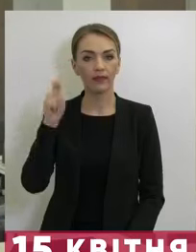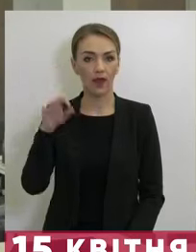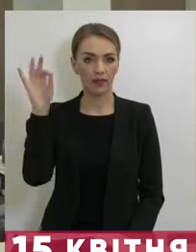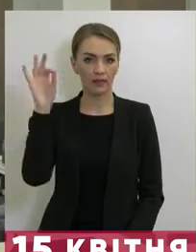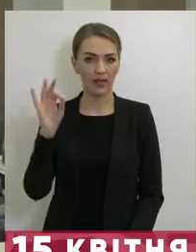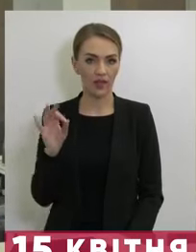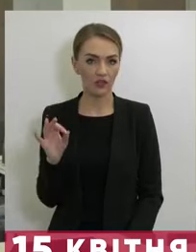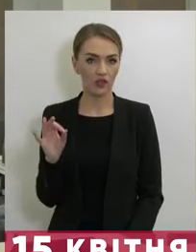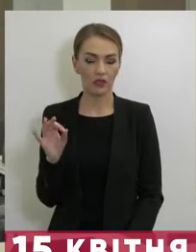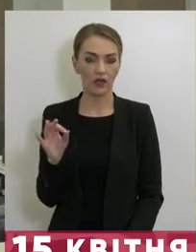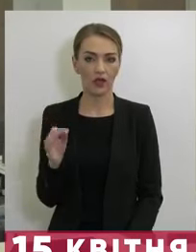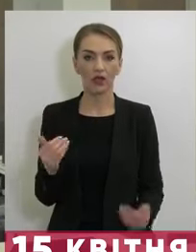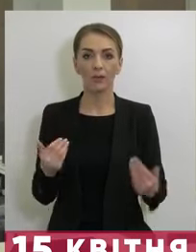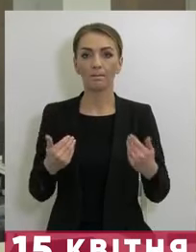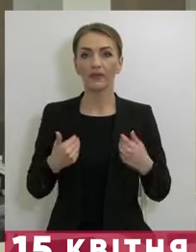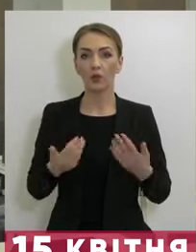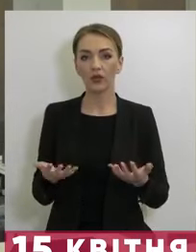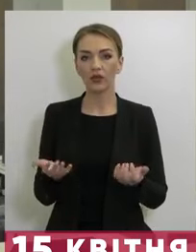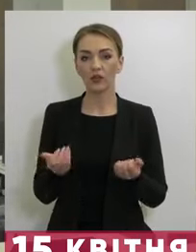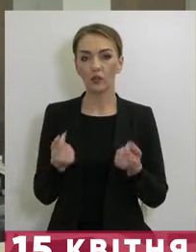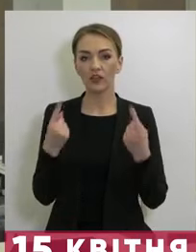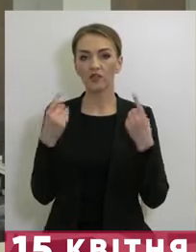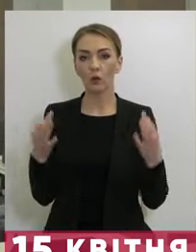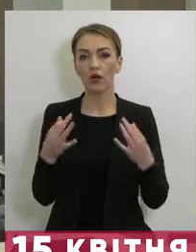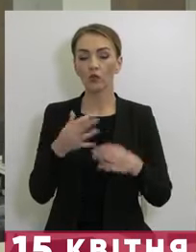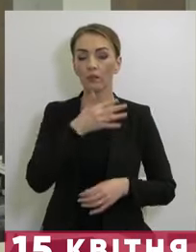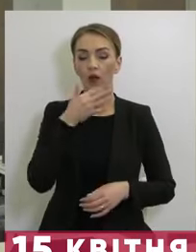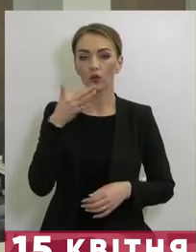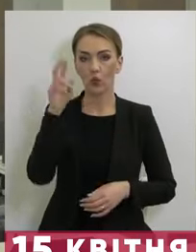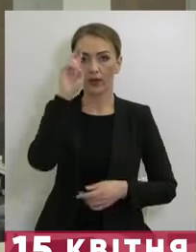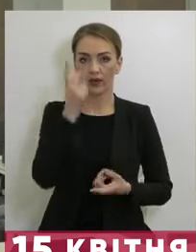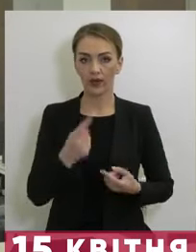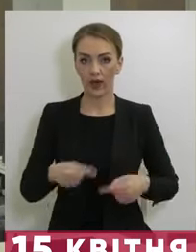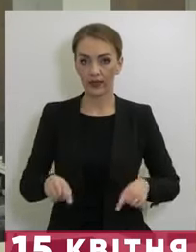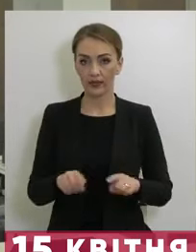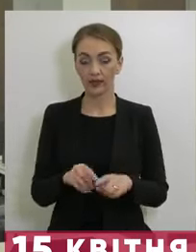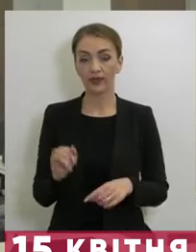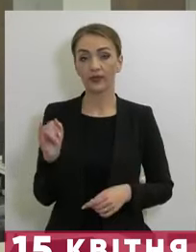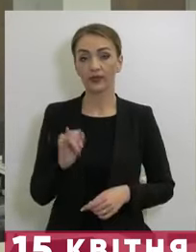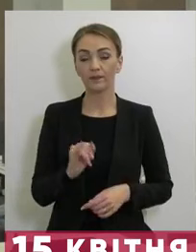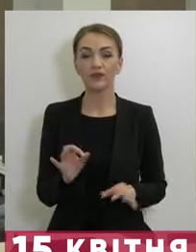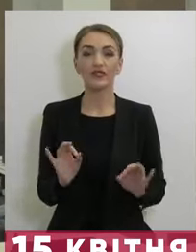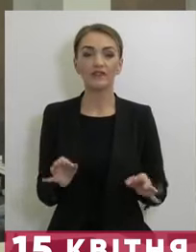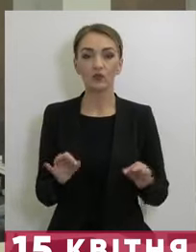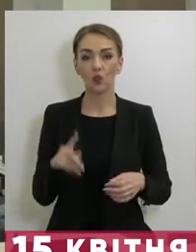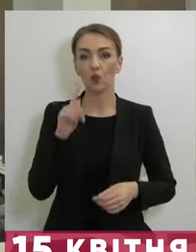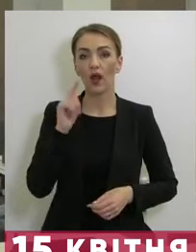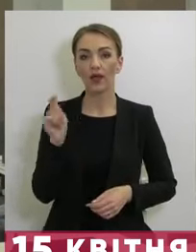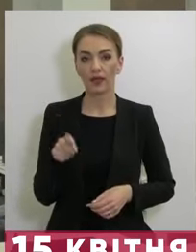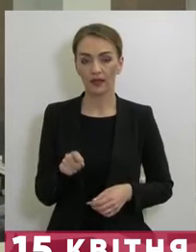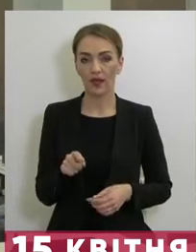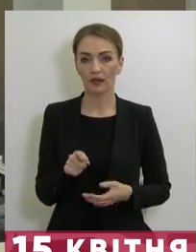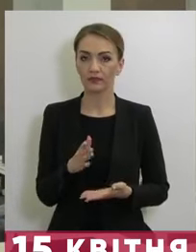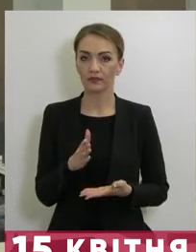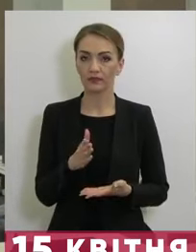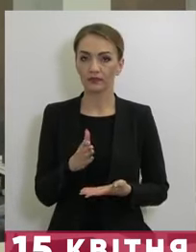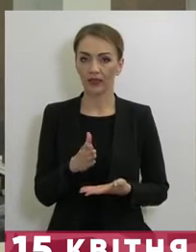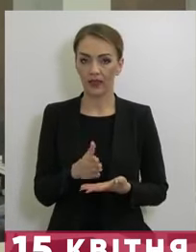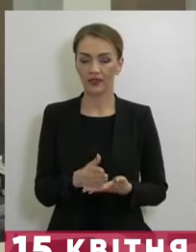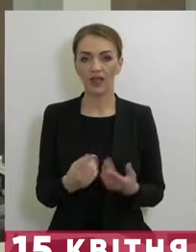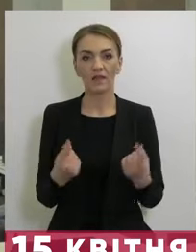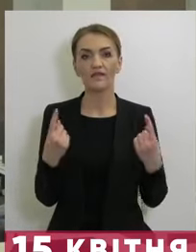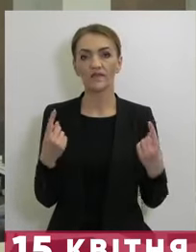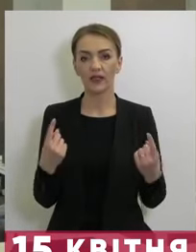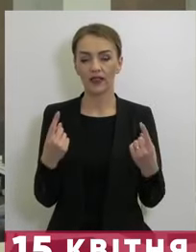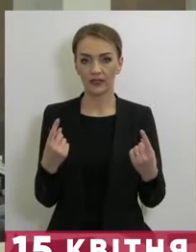Німеччина. Ми отримуємо інформацію в багатьох країн. І, звісно, Україна несе